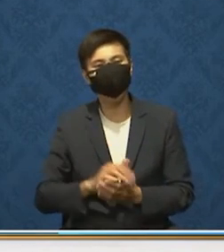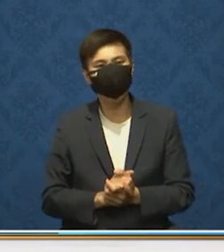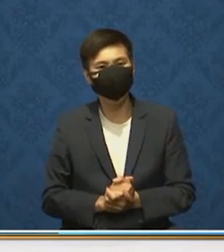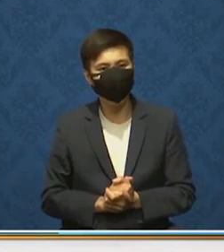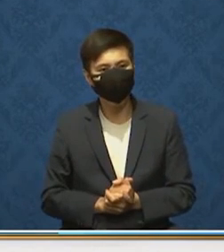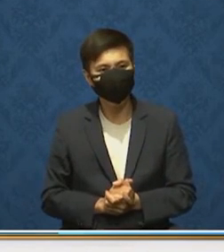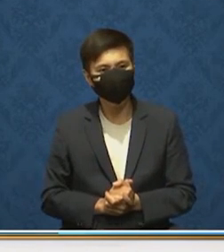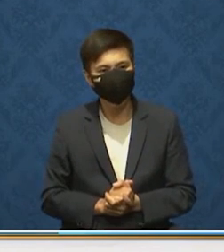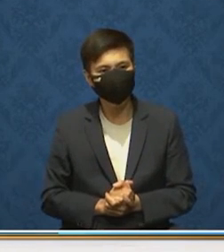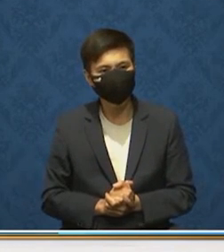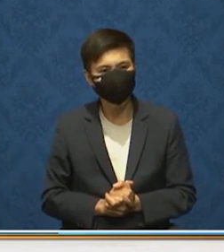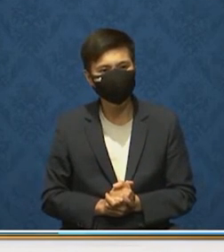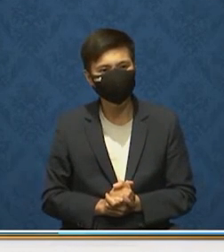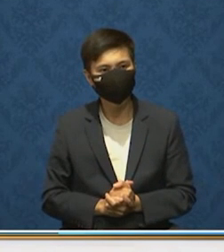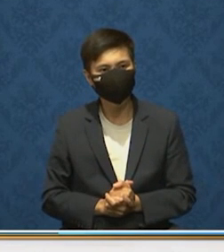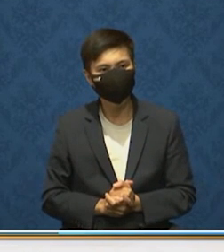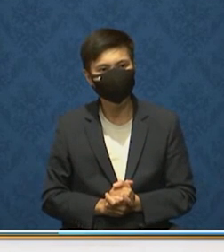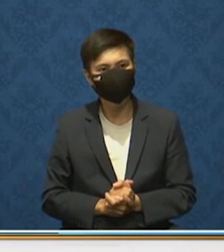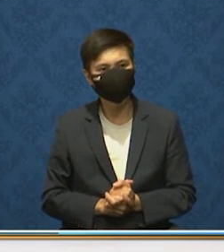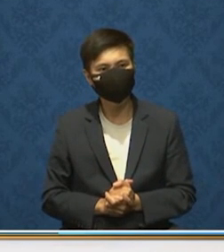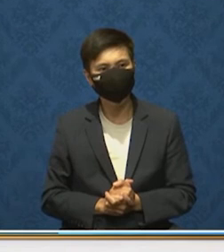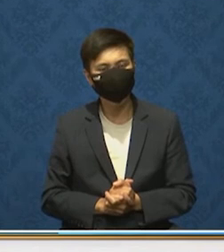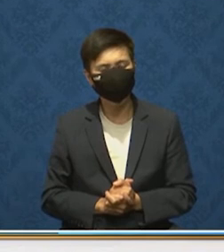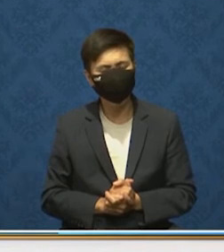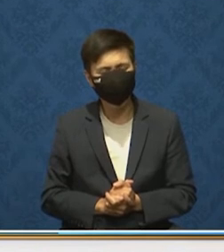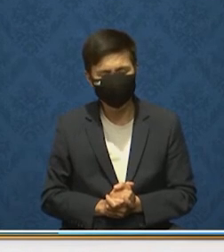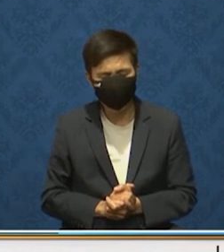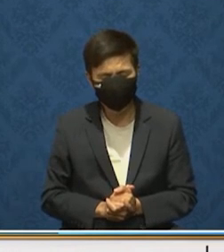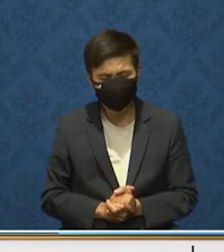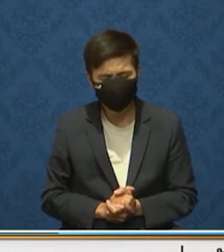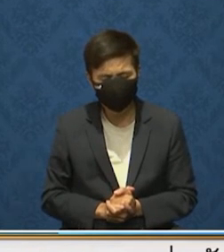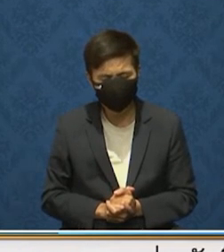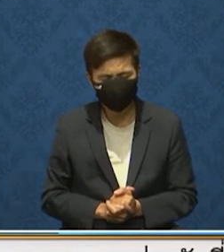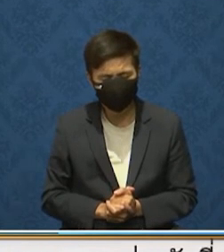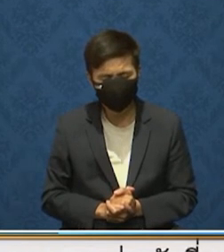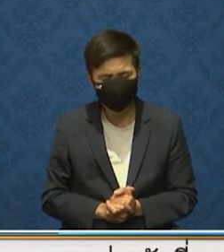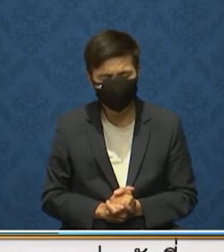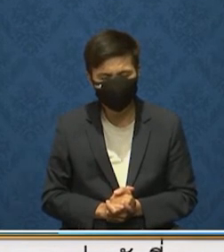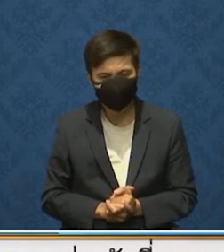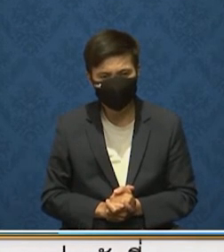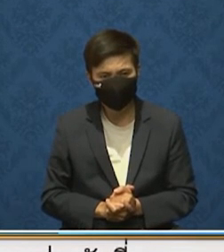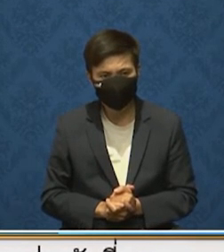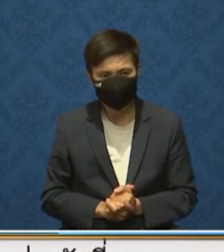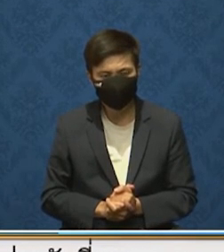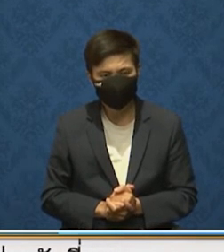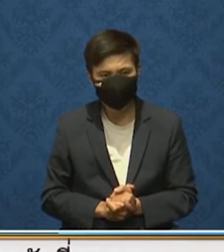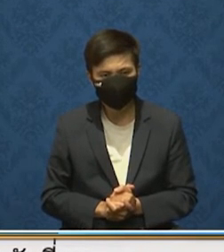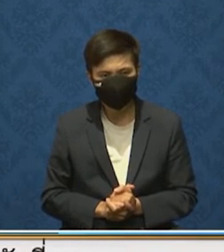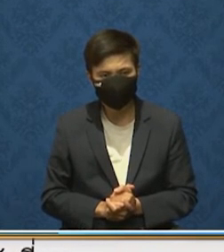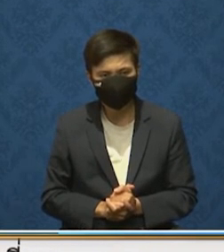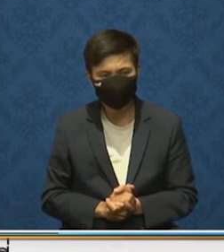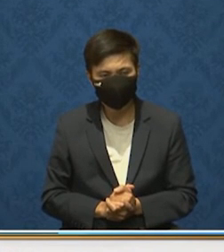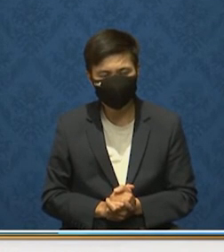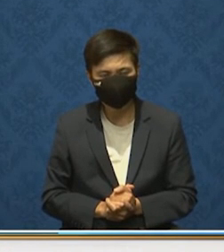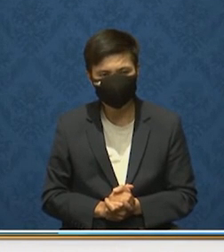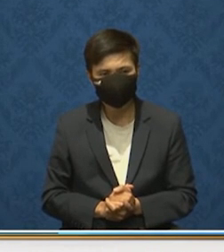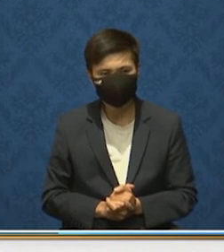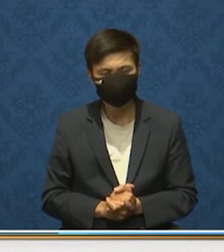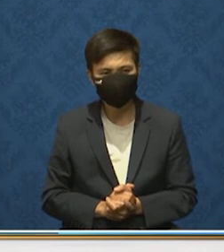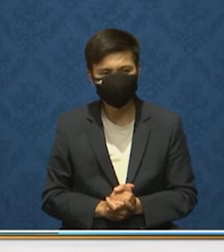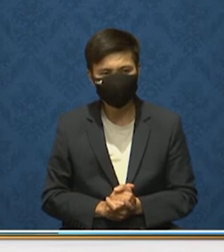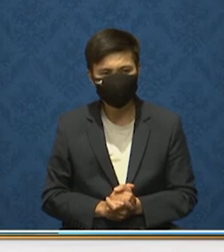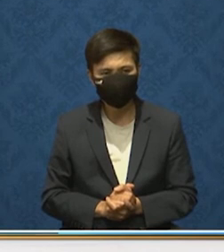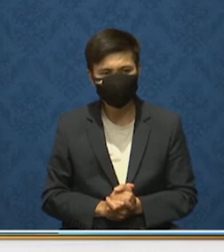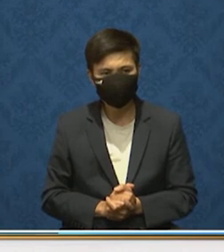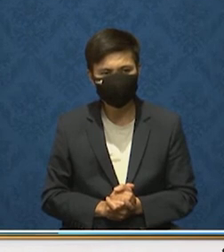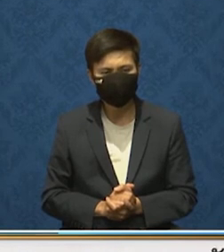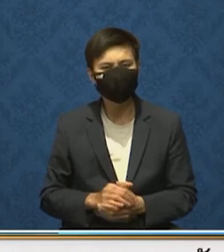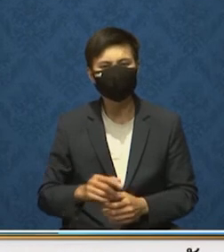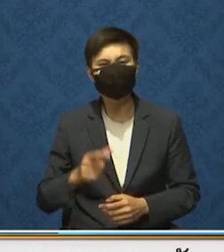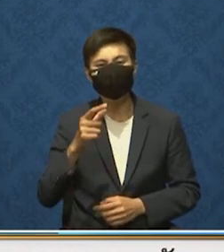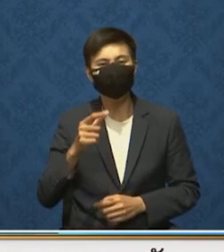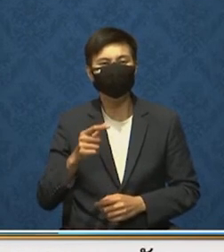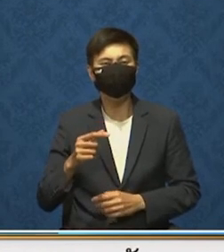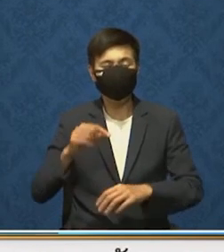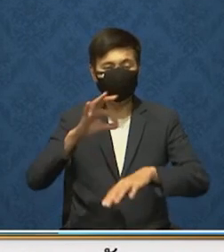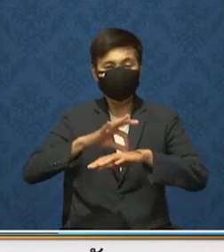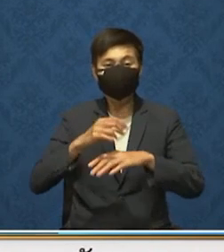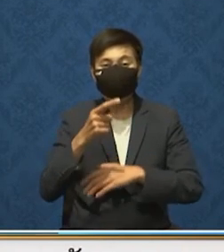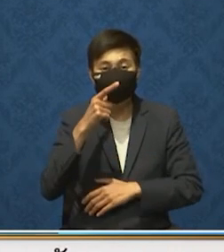เบ